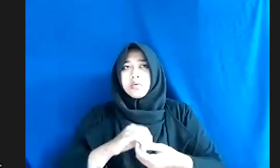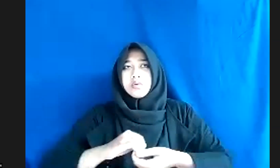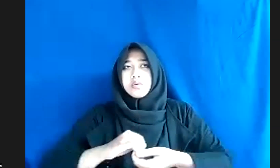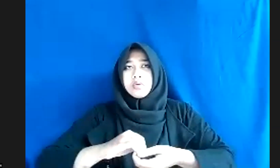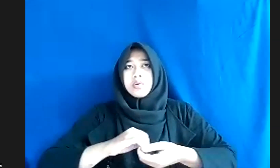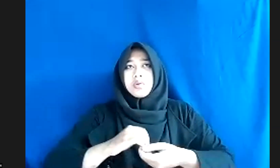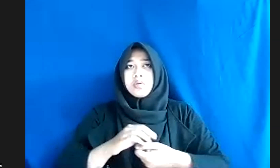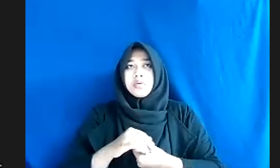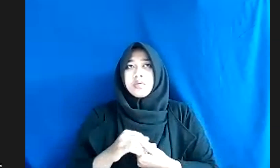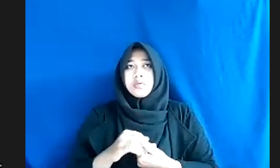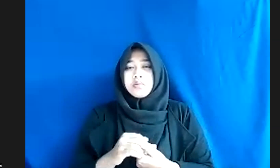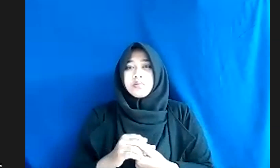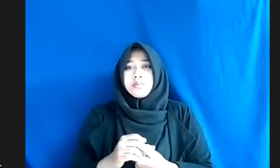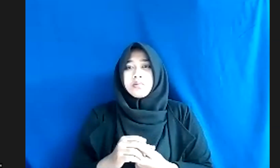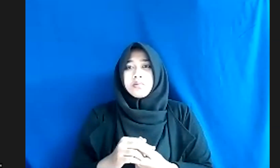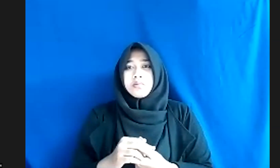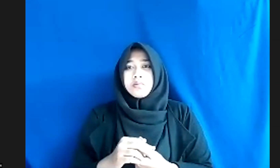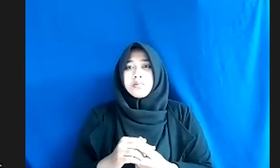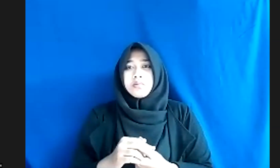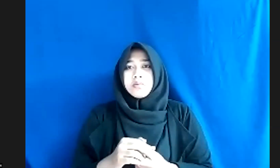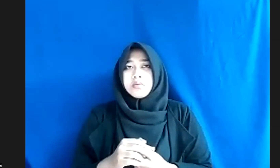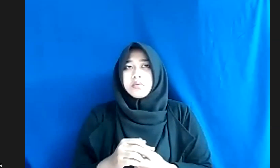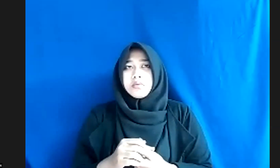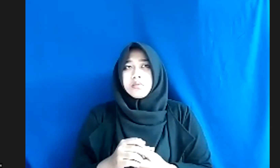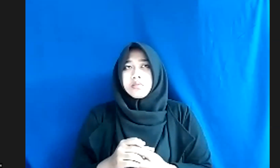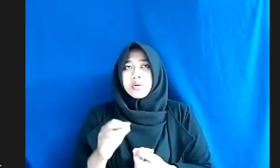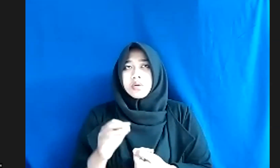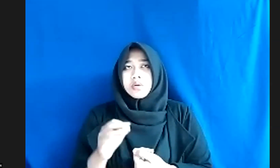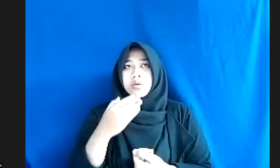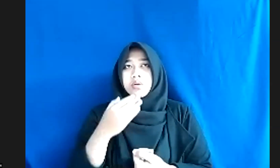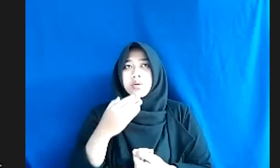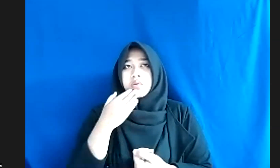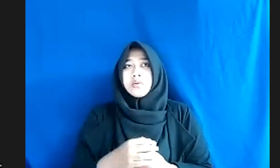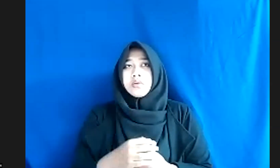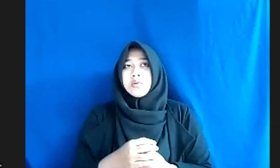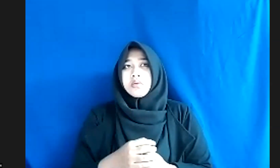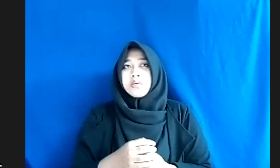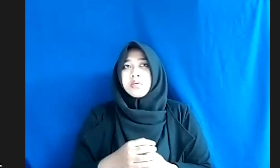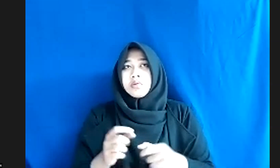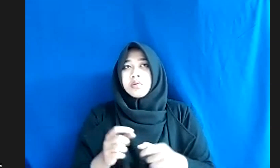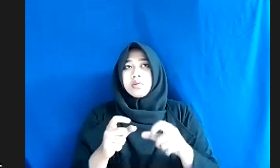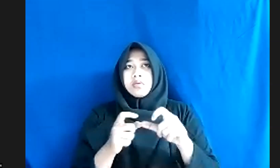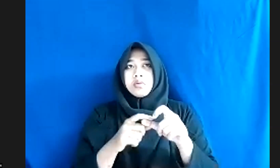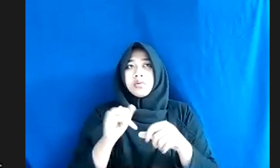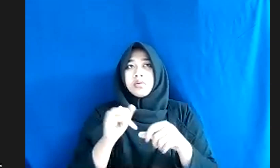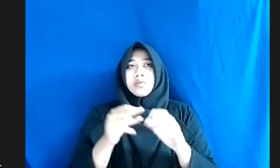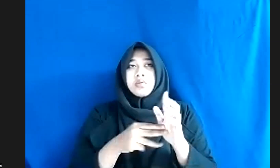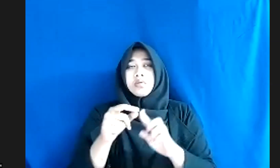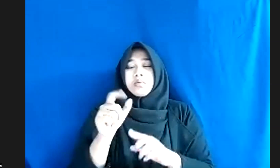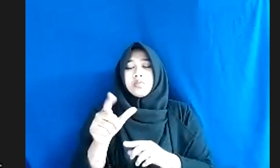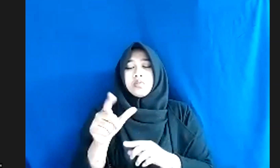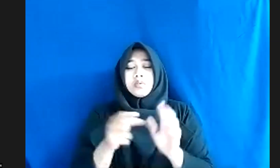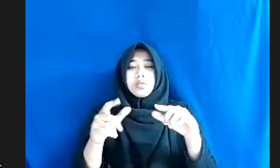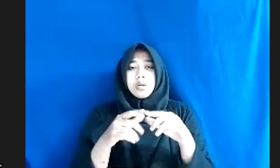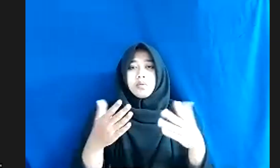Terima kasih, Prof. Adi Ningsih. Jadi simpulnya adalah bahwa pandemi inilah membuka kesadaran kita